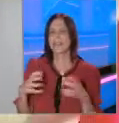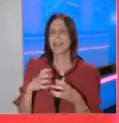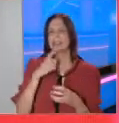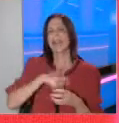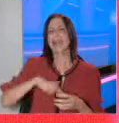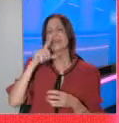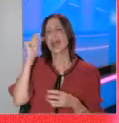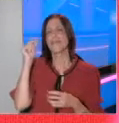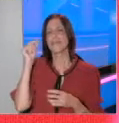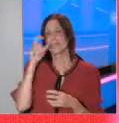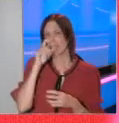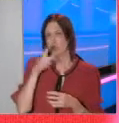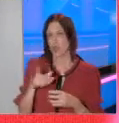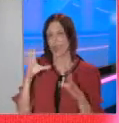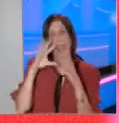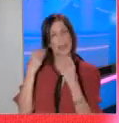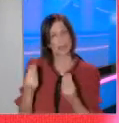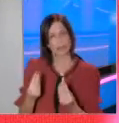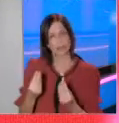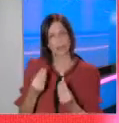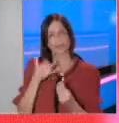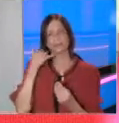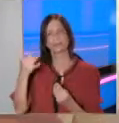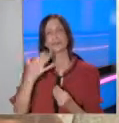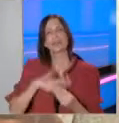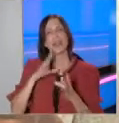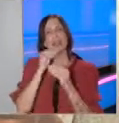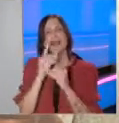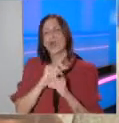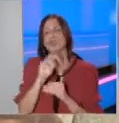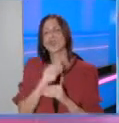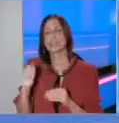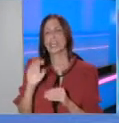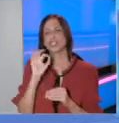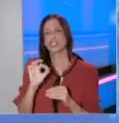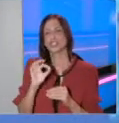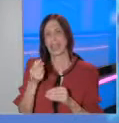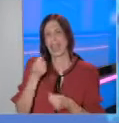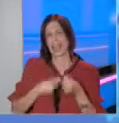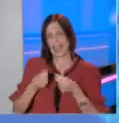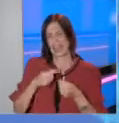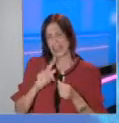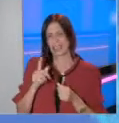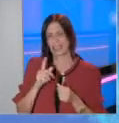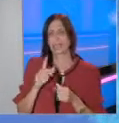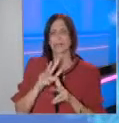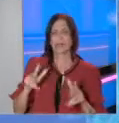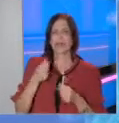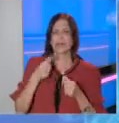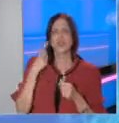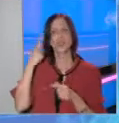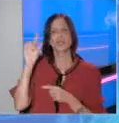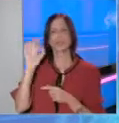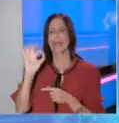תל אביב. יפו, שלום לך. ערב טוב. אנחנו איתך רוצים לדבר לאו דווקא על העניין הסוציו-אקונומי הזה, אלא דווקא על יוזמה